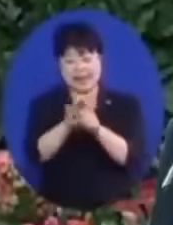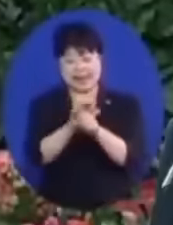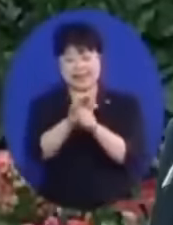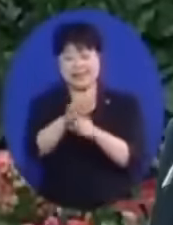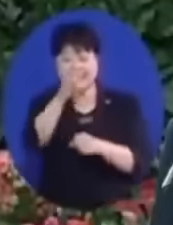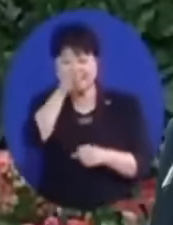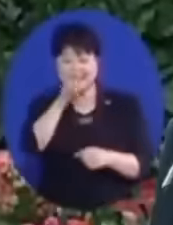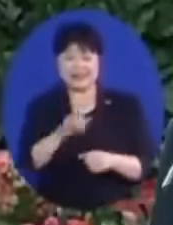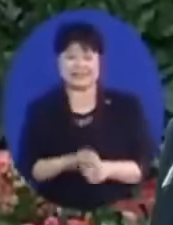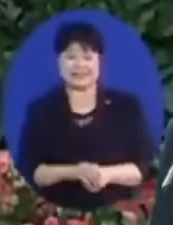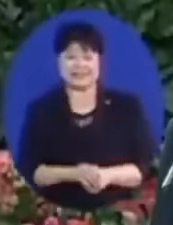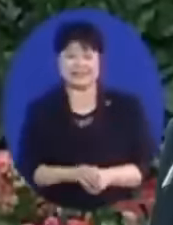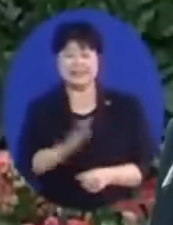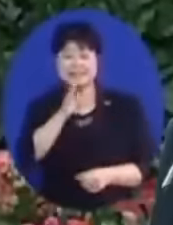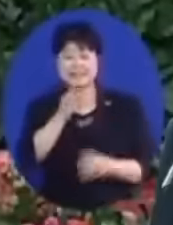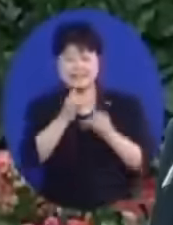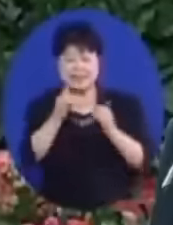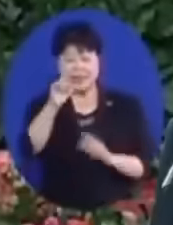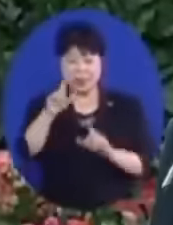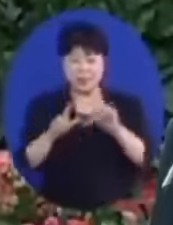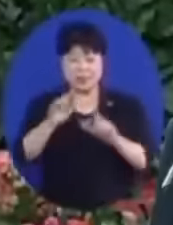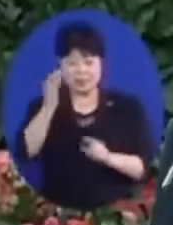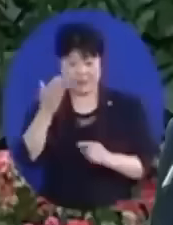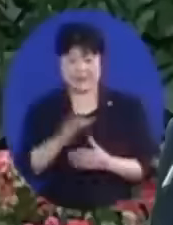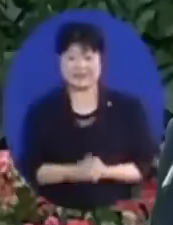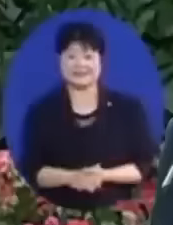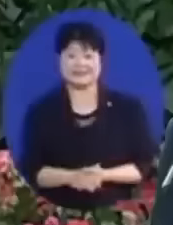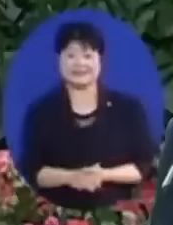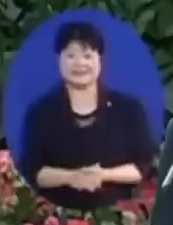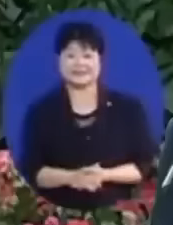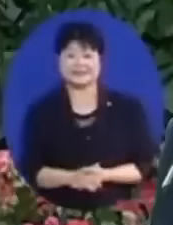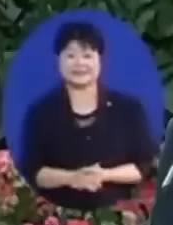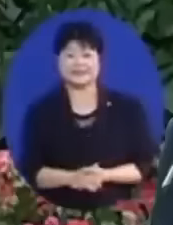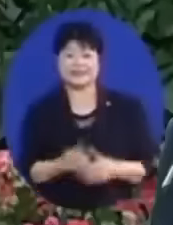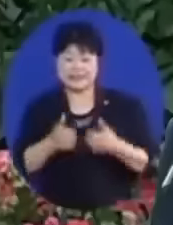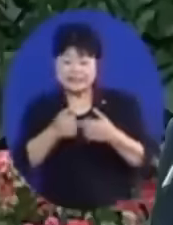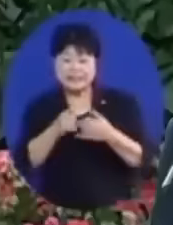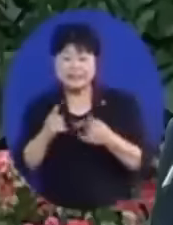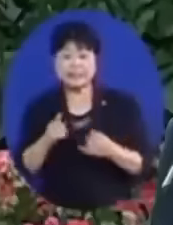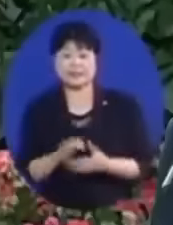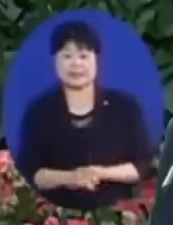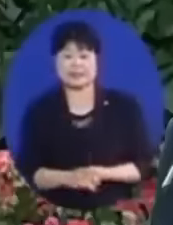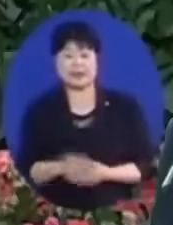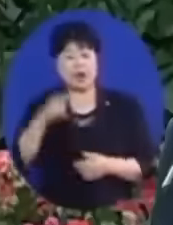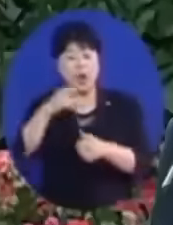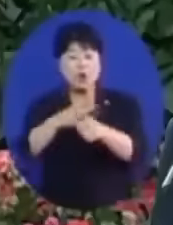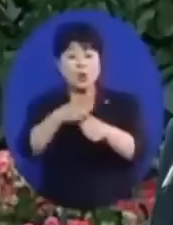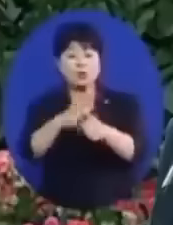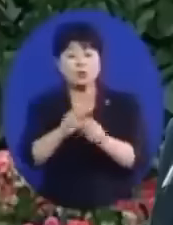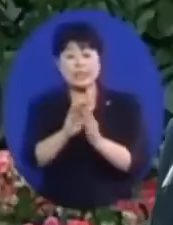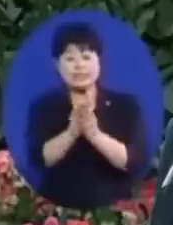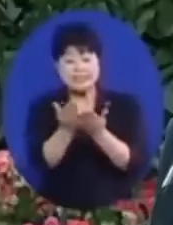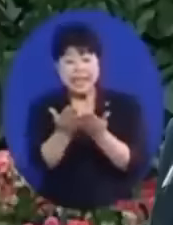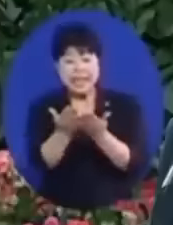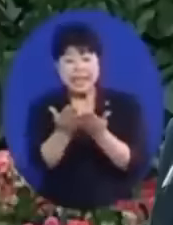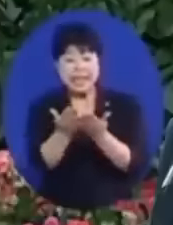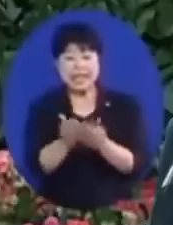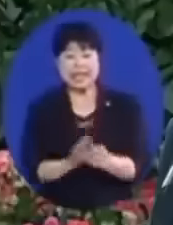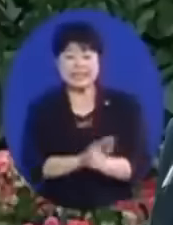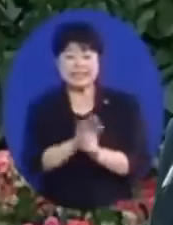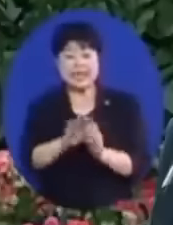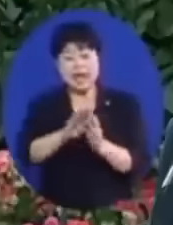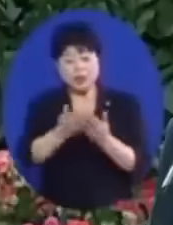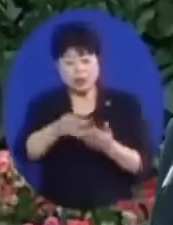사랑이 있어야 참 인간의 생활을 할 수 있는 것입니다. 상담 전문가인 오재은 교수는 그의 책 자기 사랑